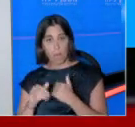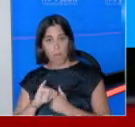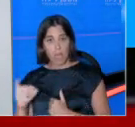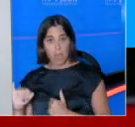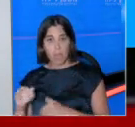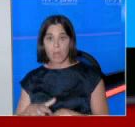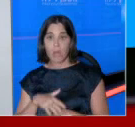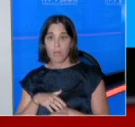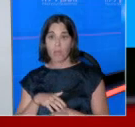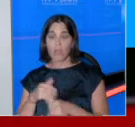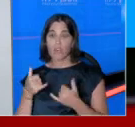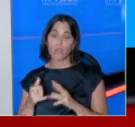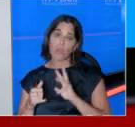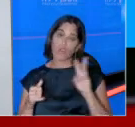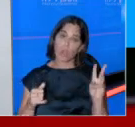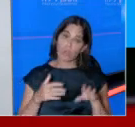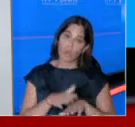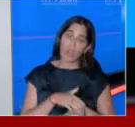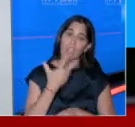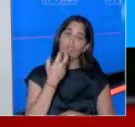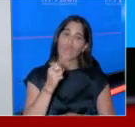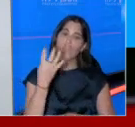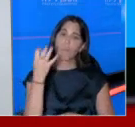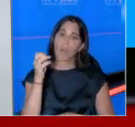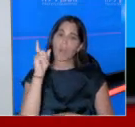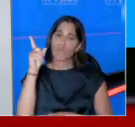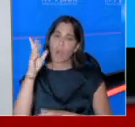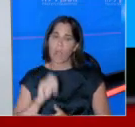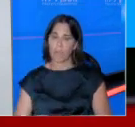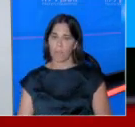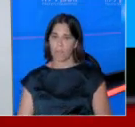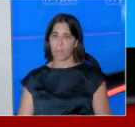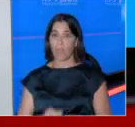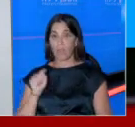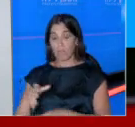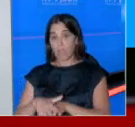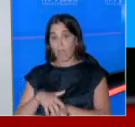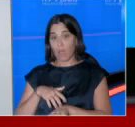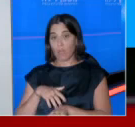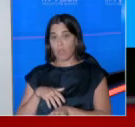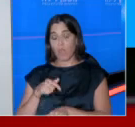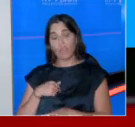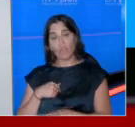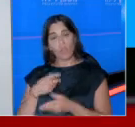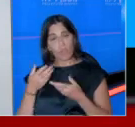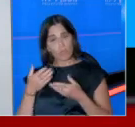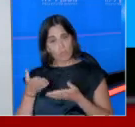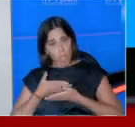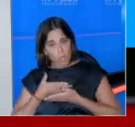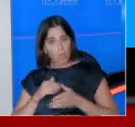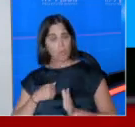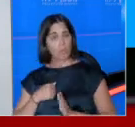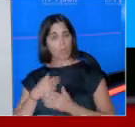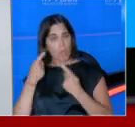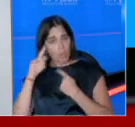בימין מרגישים מה שהשמאל הרגיש 30-40 שנה. וזה תחושות שהן לגיטימיות ומאוד מאוד